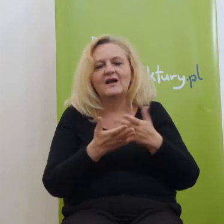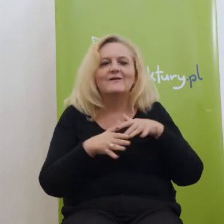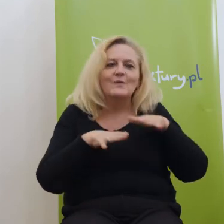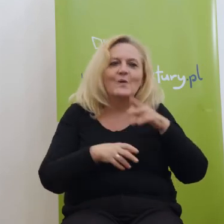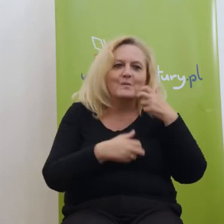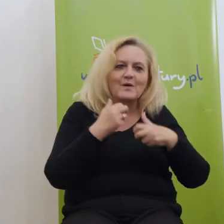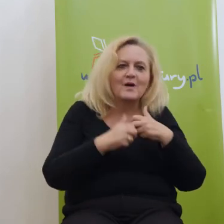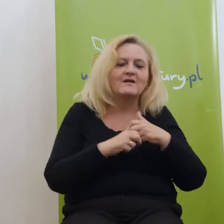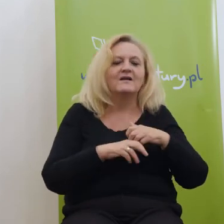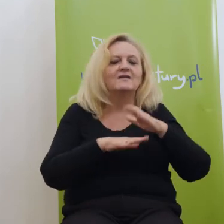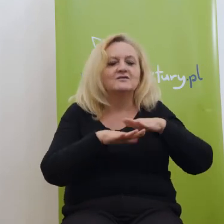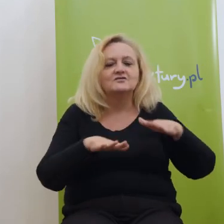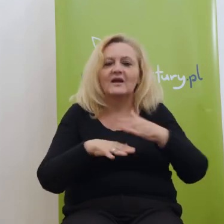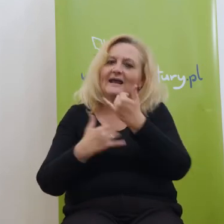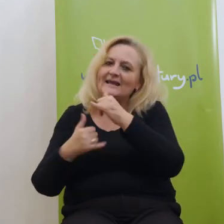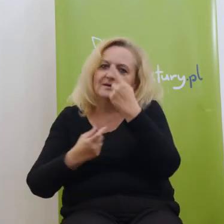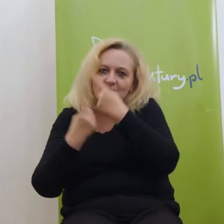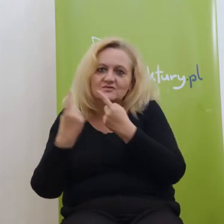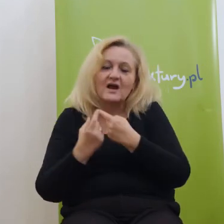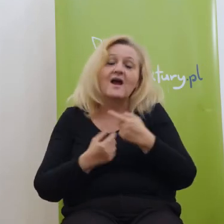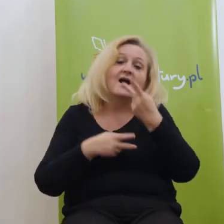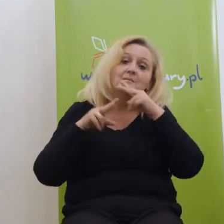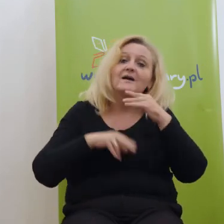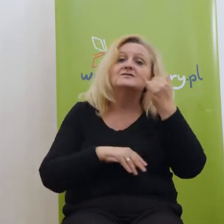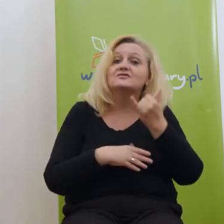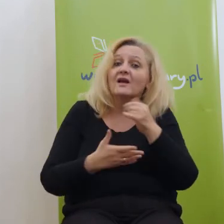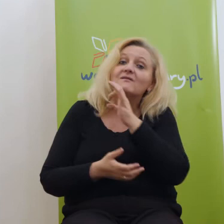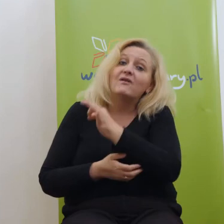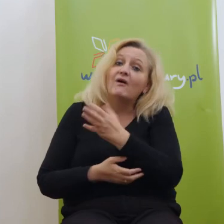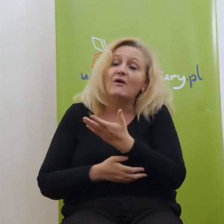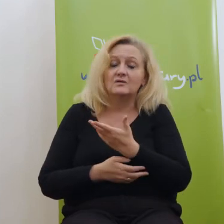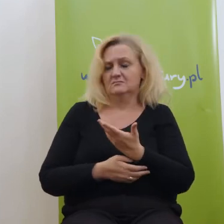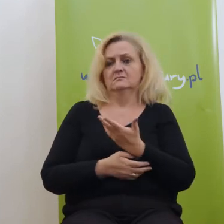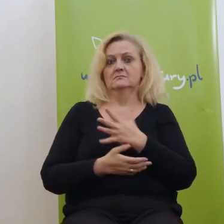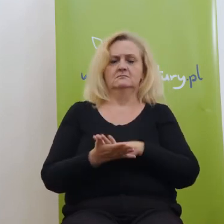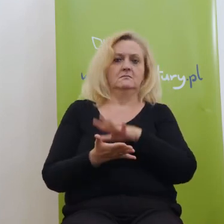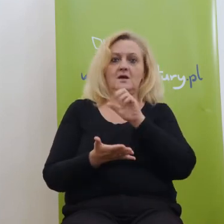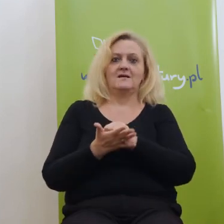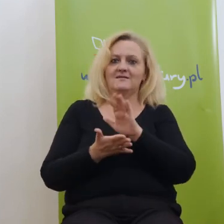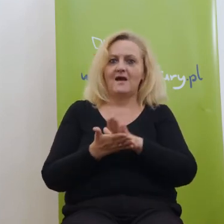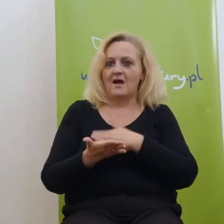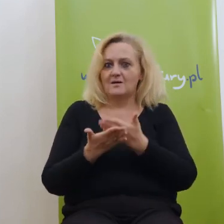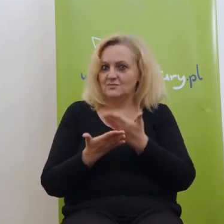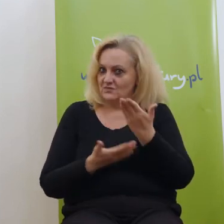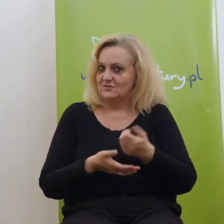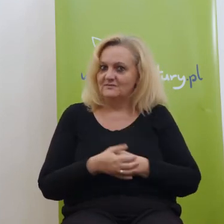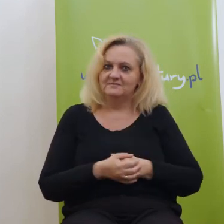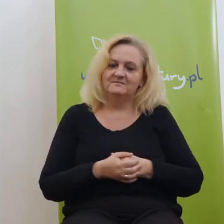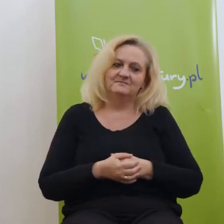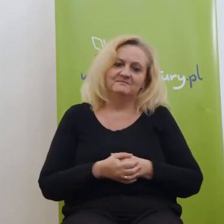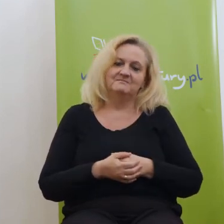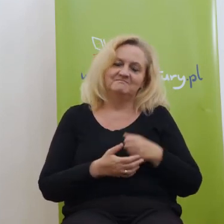te dziecięce wydają się dużo mniejsze, ale z perspektywy dziecka to jest istny dramat. Więc fajnie,